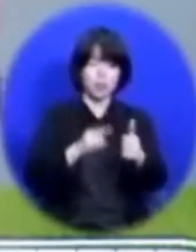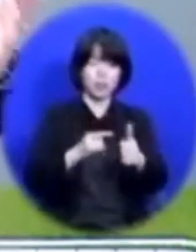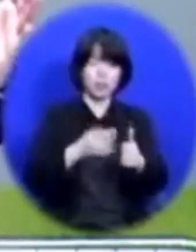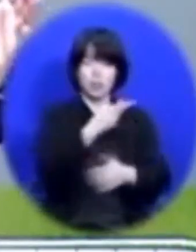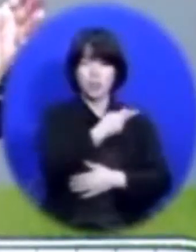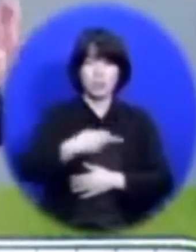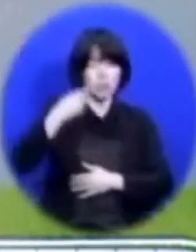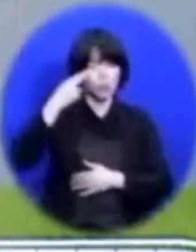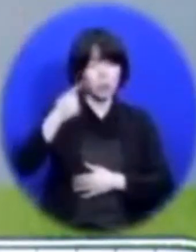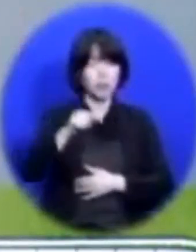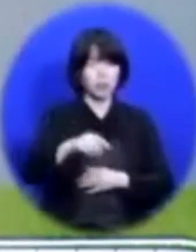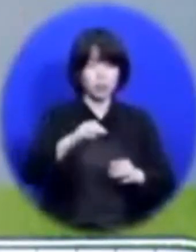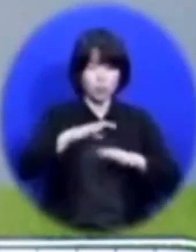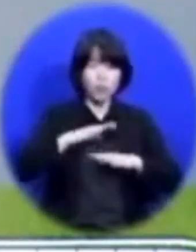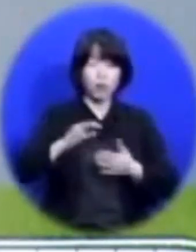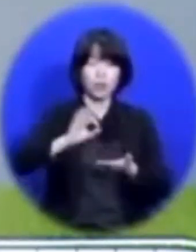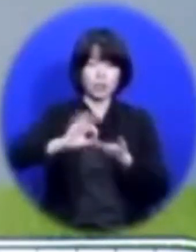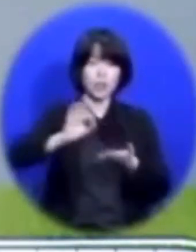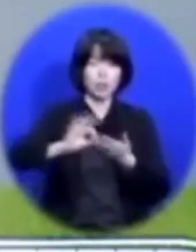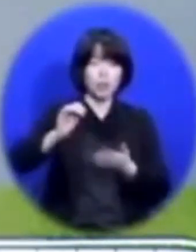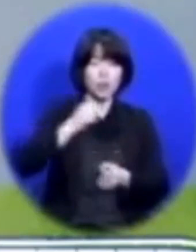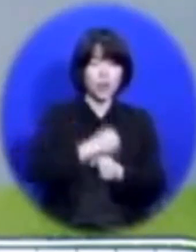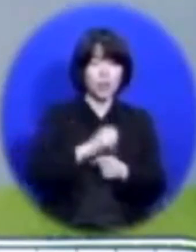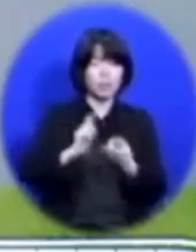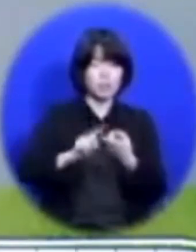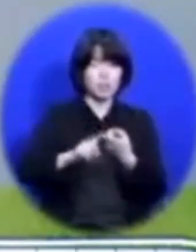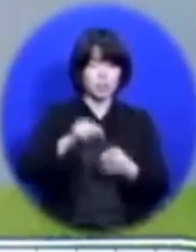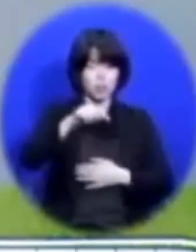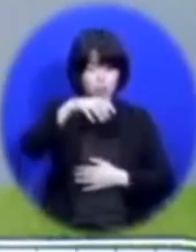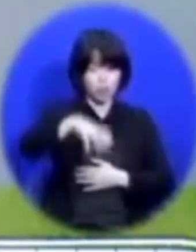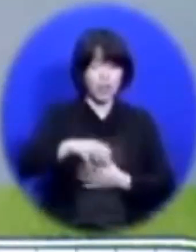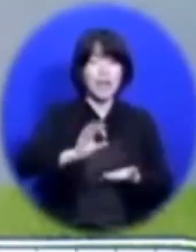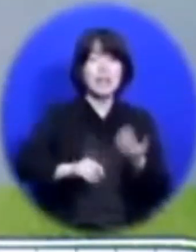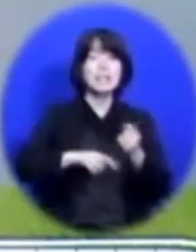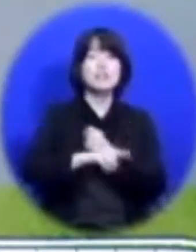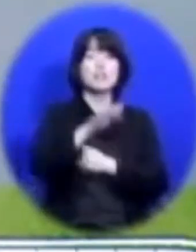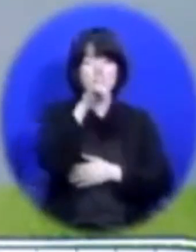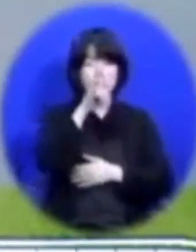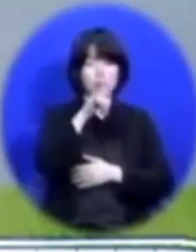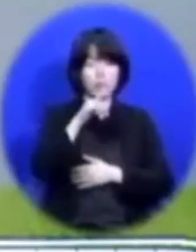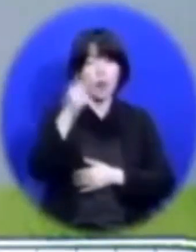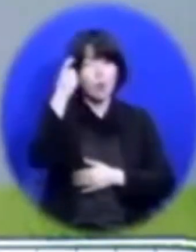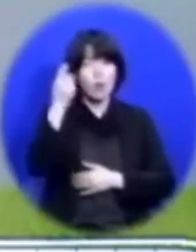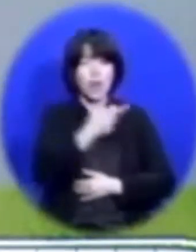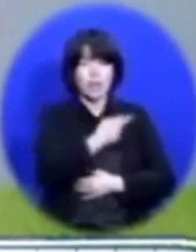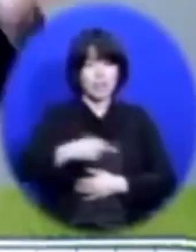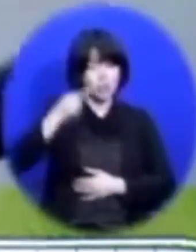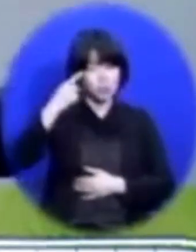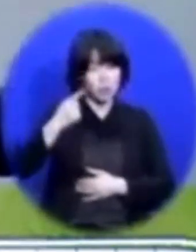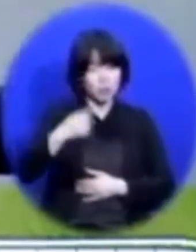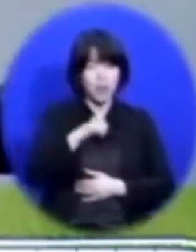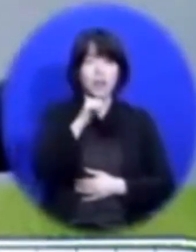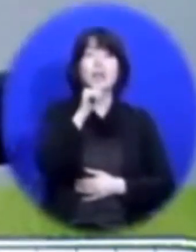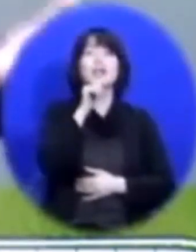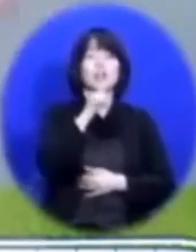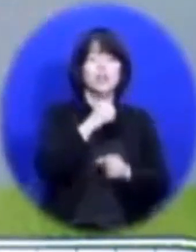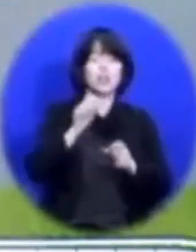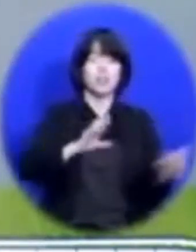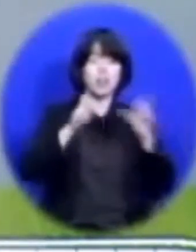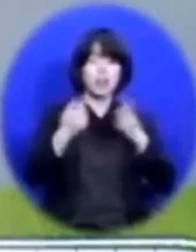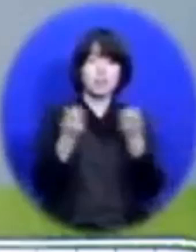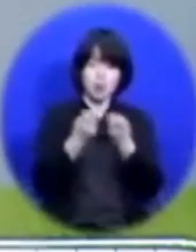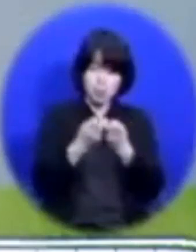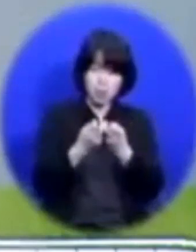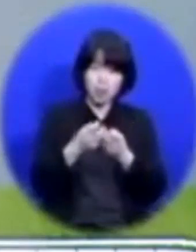바울을이토록 놀라운방법으로사용하신이유가바로여기에드러납니다.왜? 사도바울은 가난